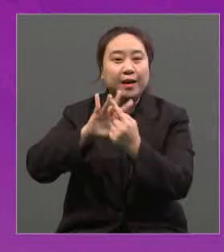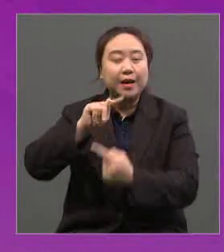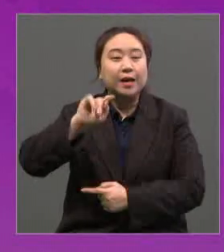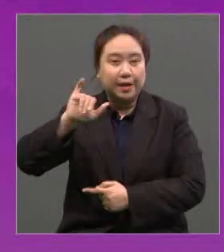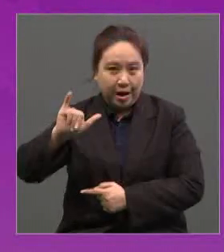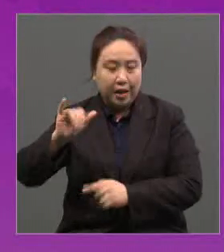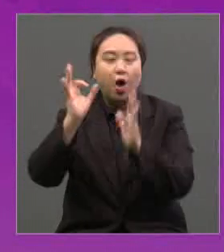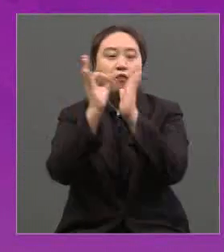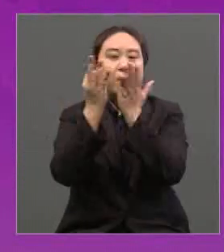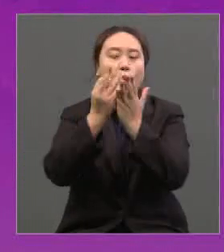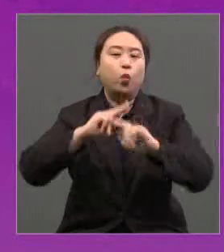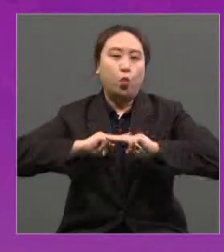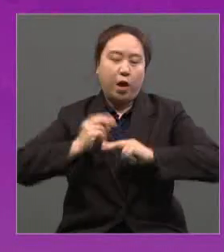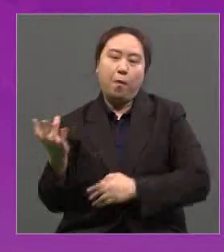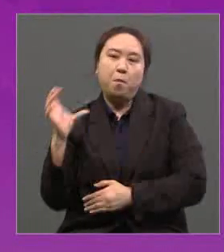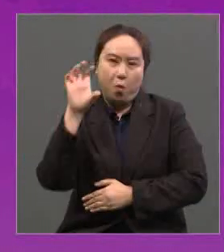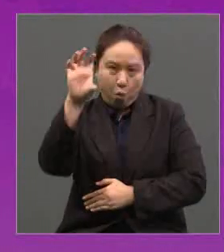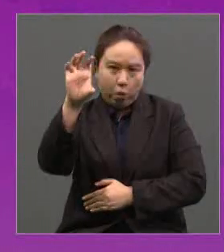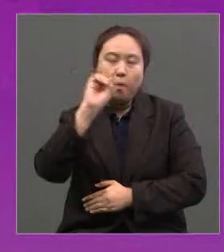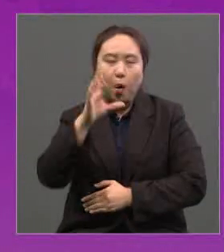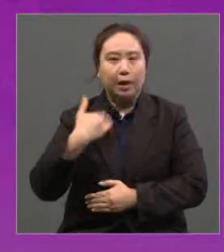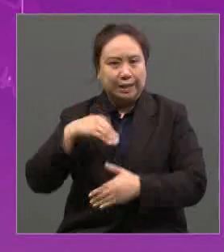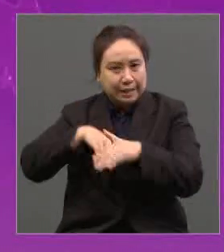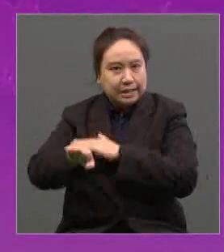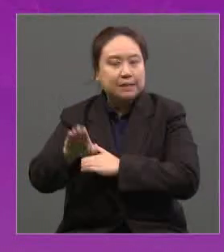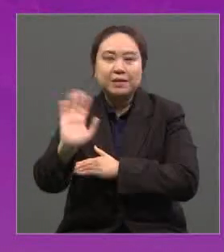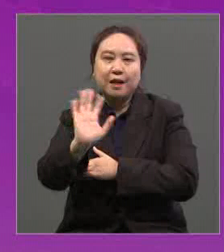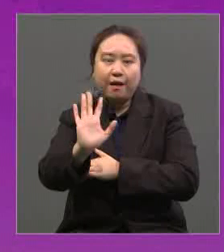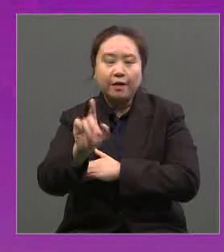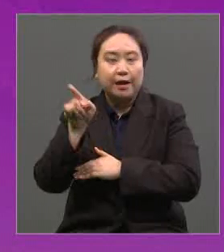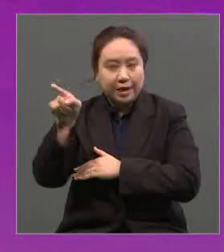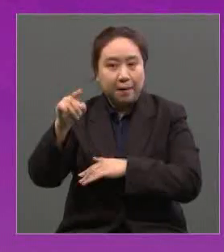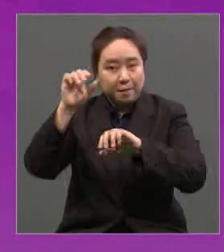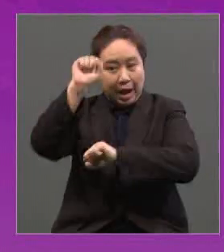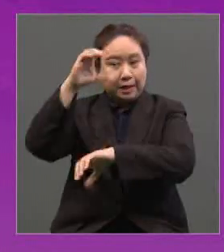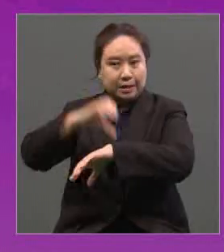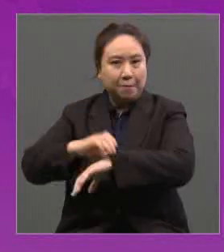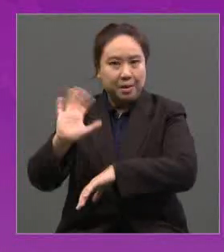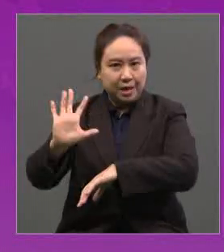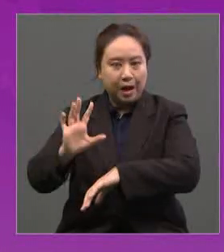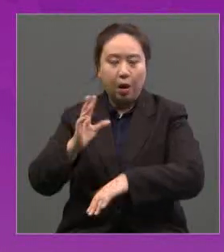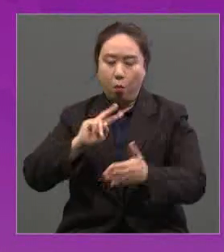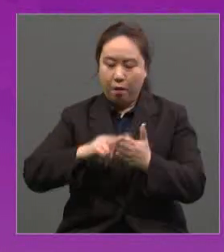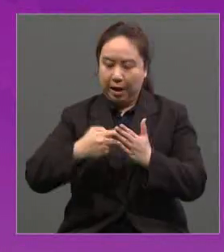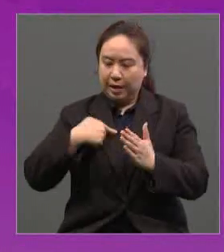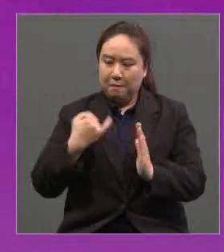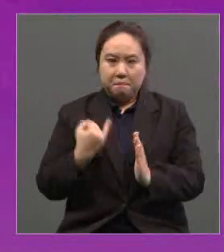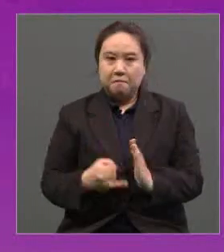ายืนยันนะไม่คิดที่จะหนีแล้วก็ชี้แจงว่าไม่ได้โดนหมายจับตามกฎหมายเนี่ยตนเองยังถือว่าเป็นผู้บริสุทธิ์